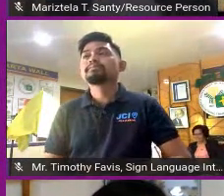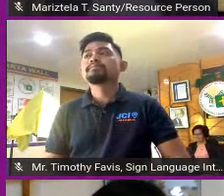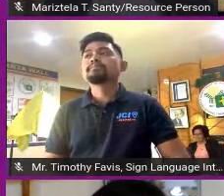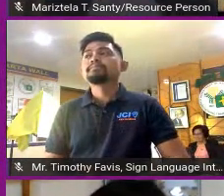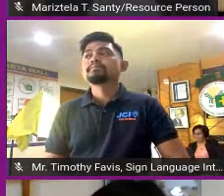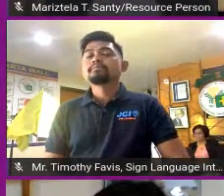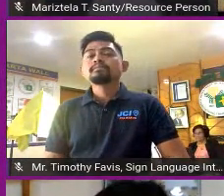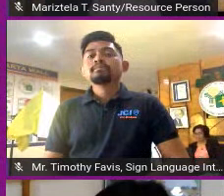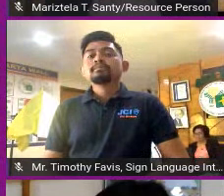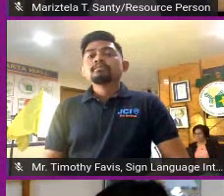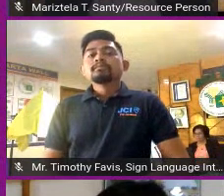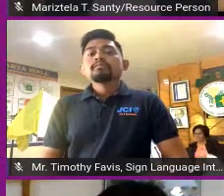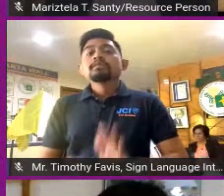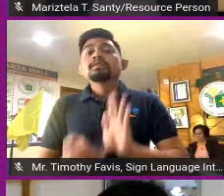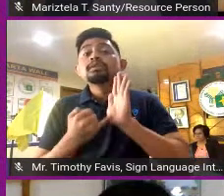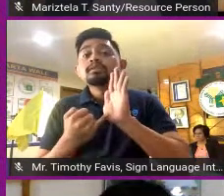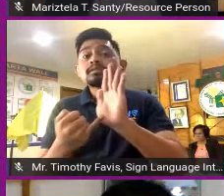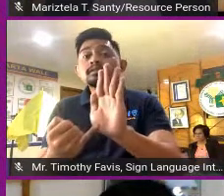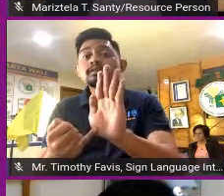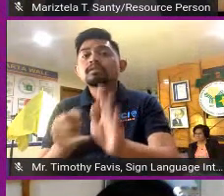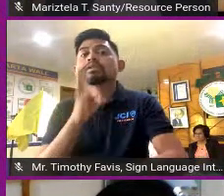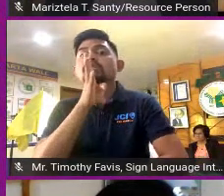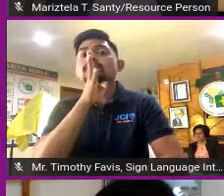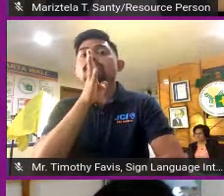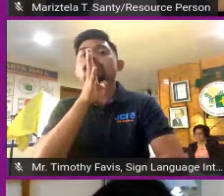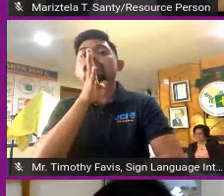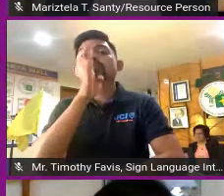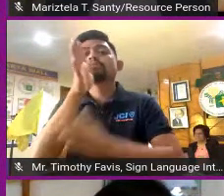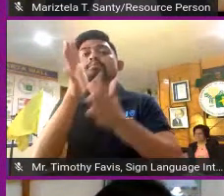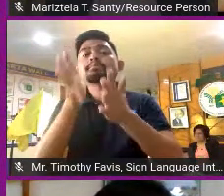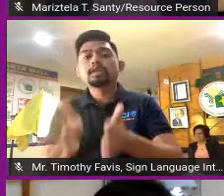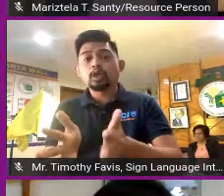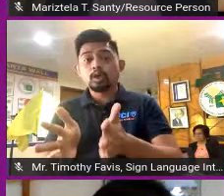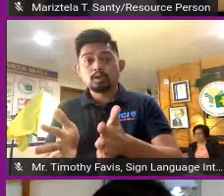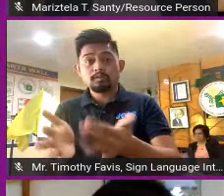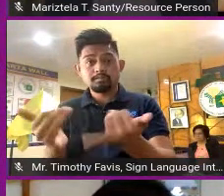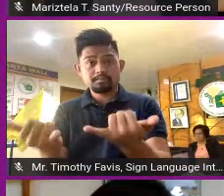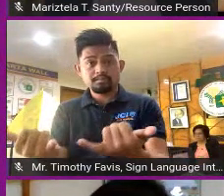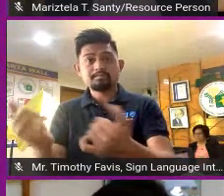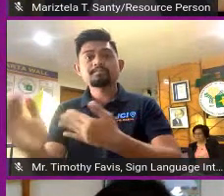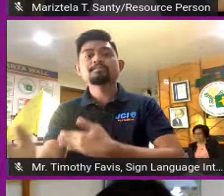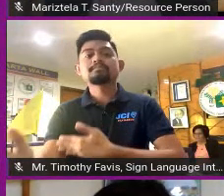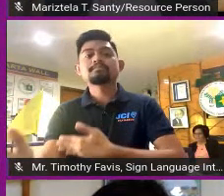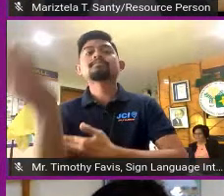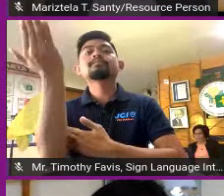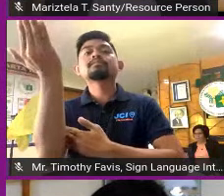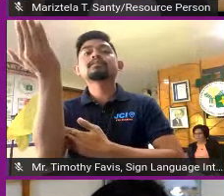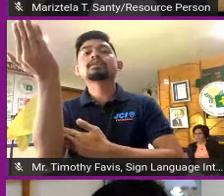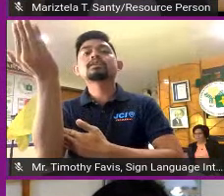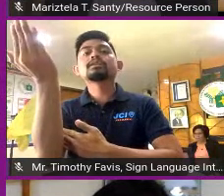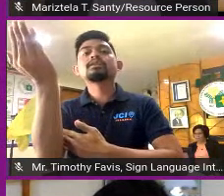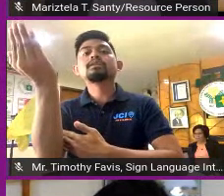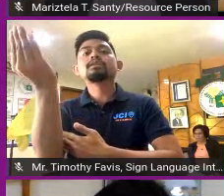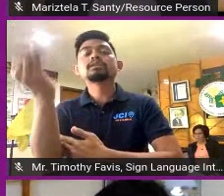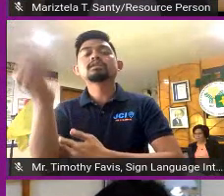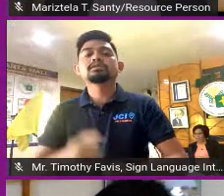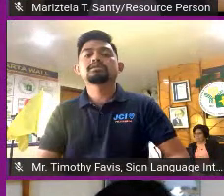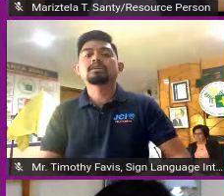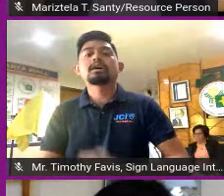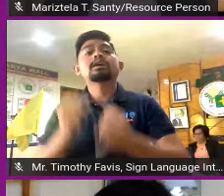at magiging resource person sa umagang ito. Siya po ay isang independent